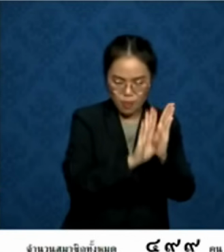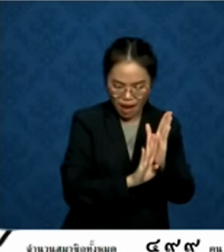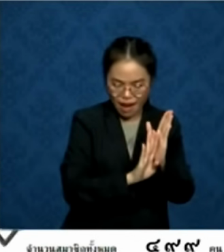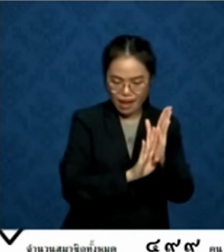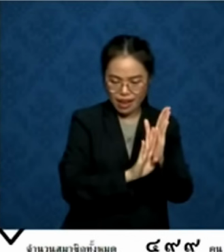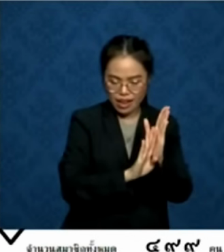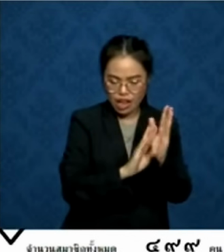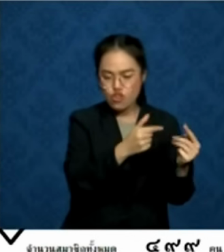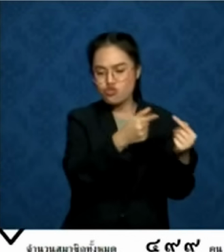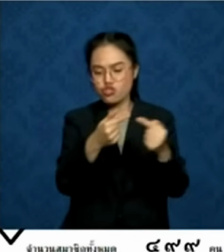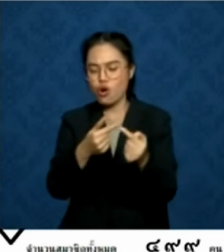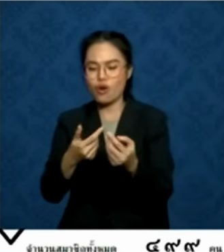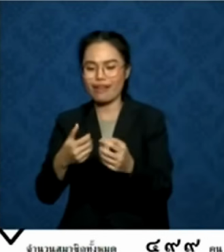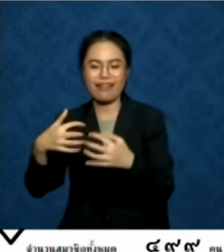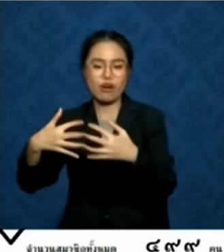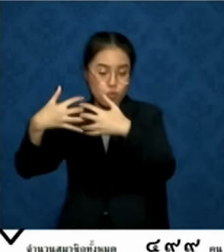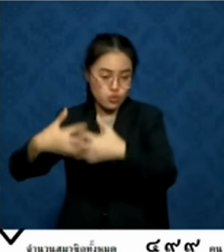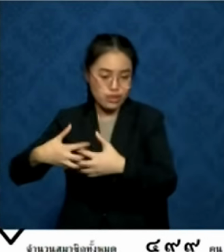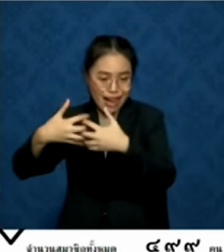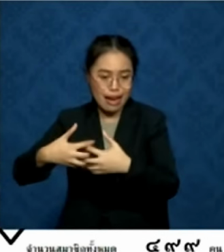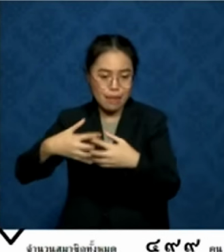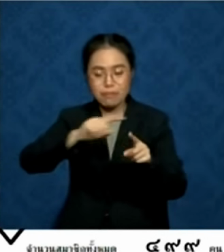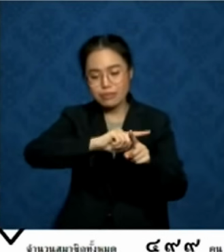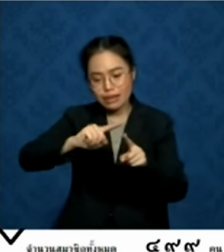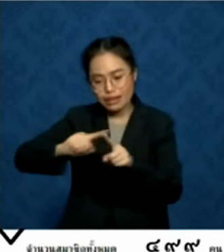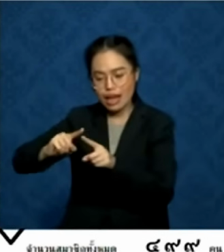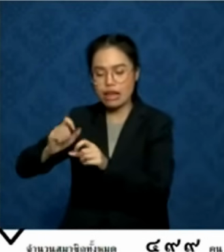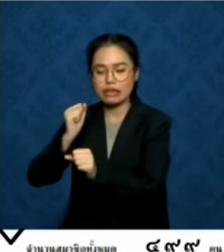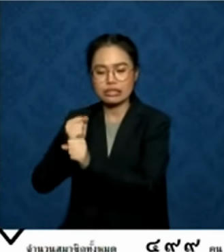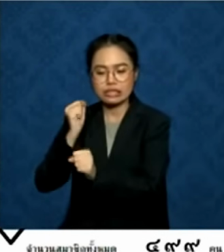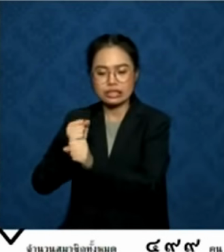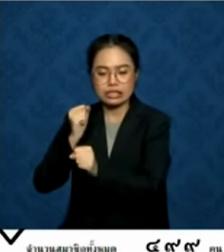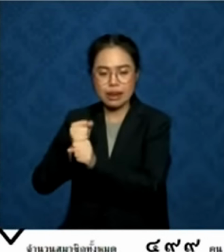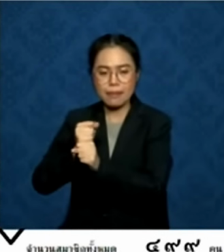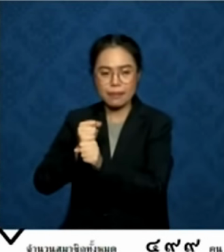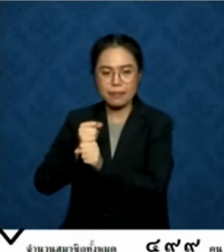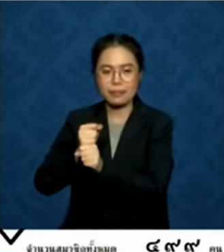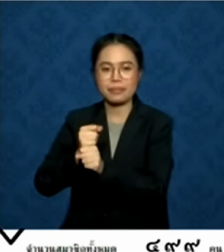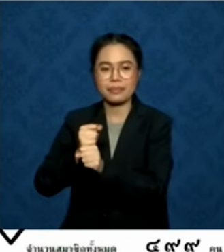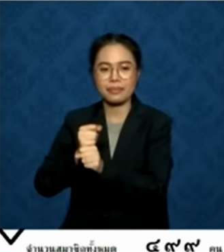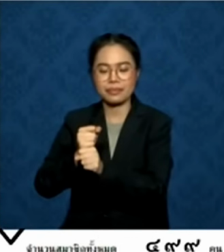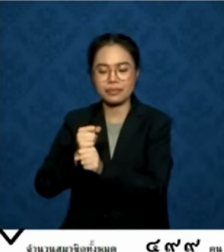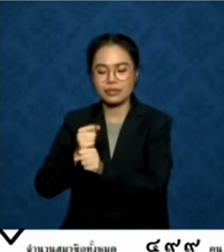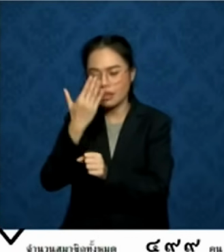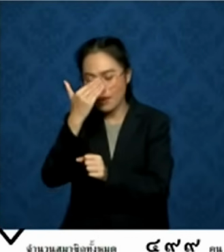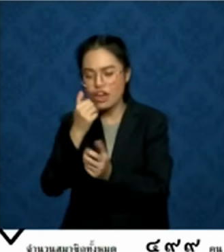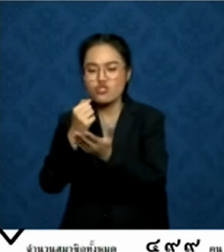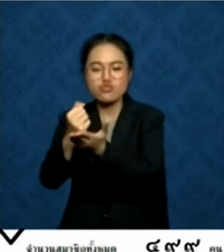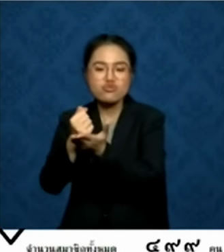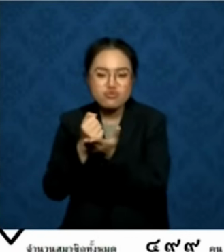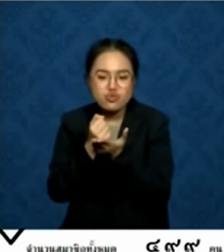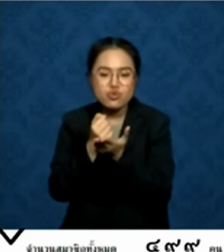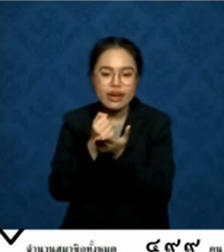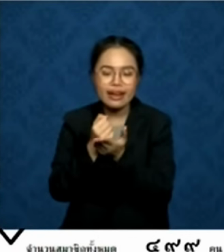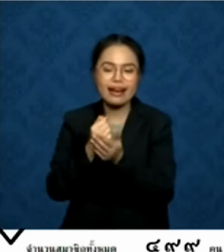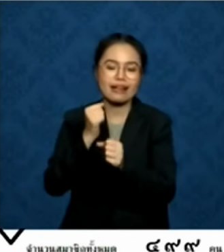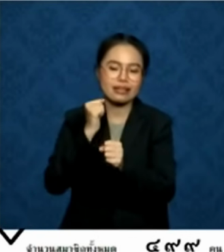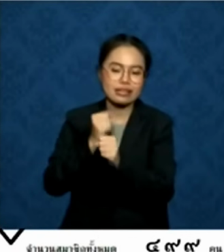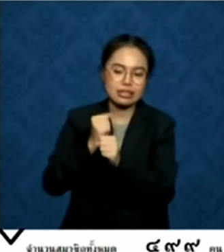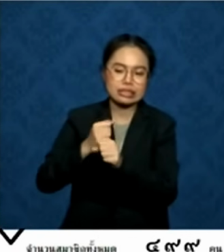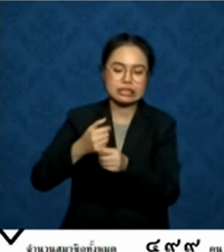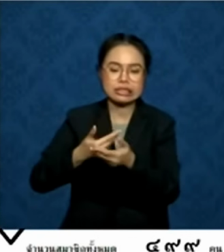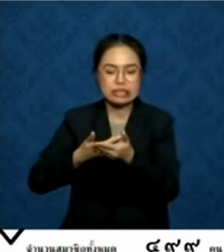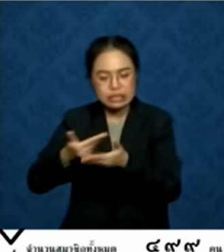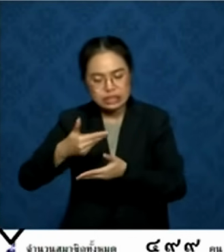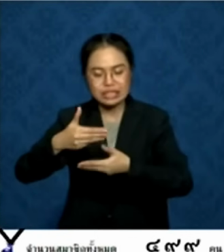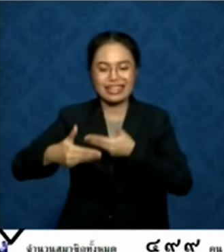ค้าที่จะต้องมีการลงทุนในอุตสาหกรรมต่างๆเพื่อขยายการผลิตก่อให้เกิดการขยายอุปทาน